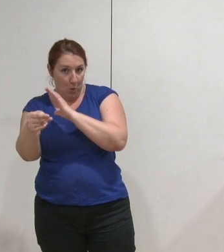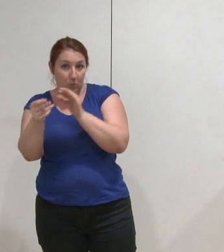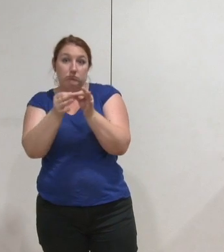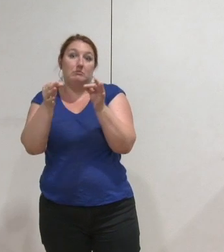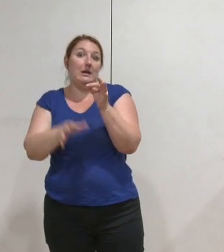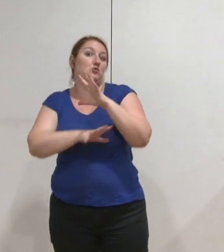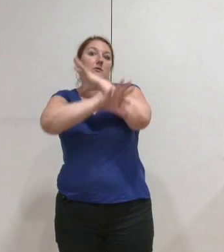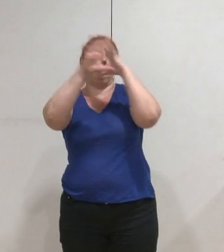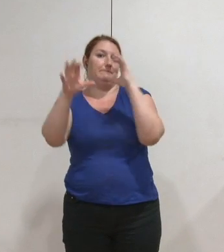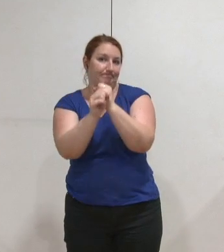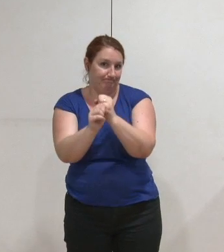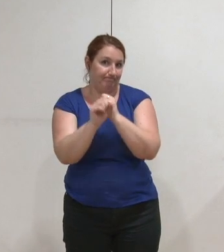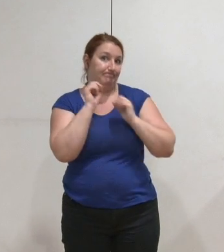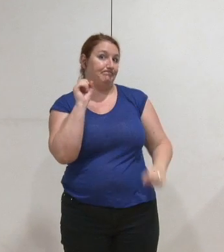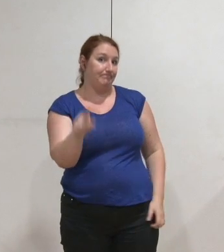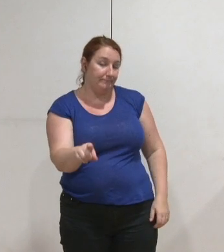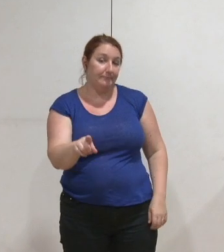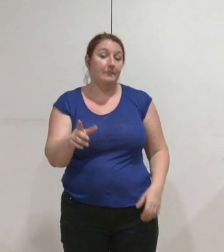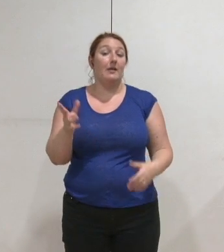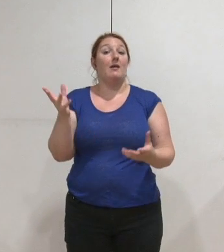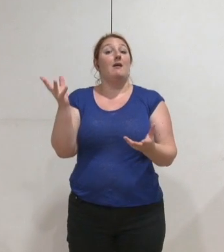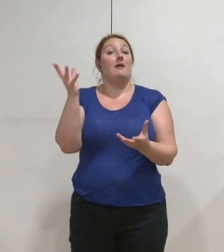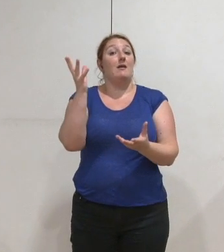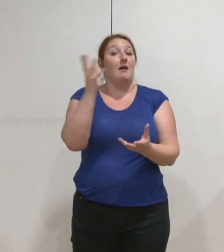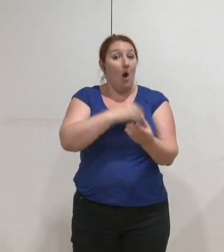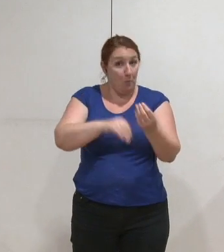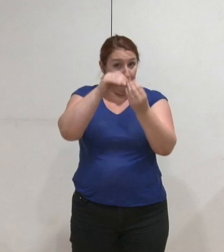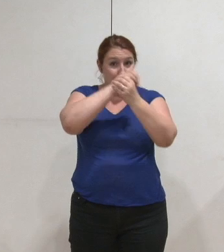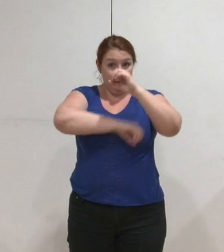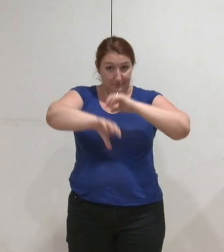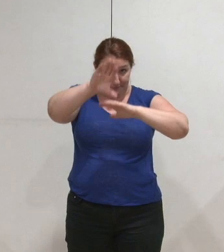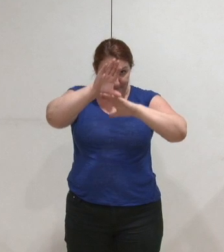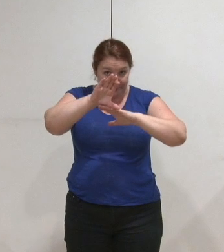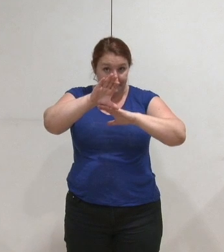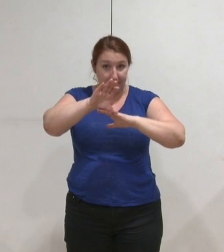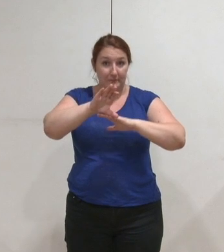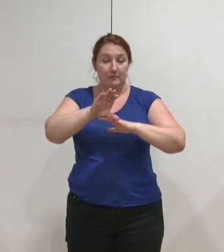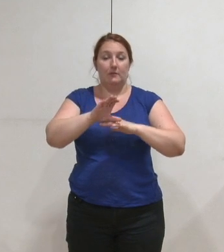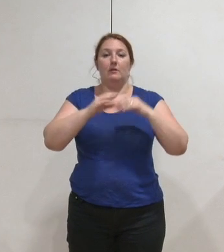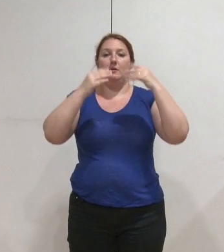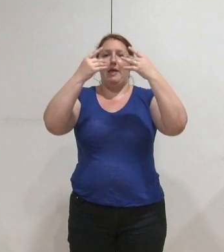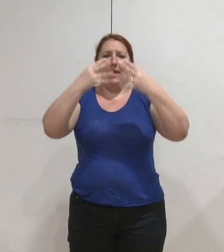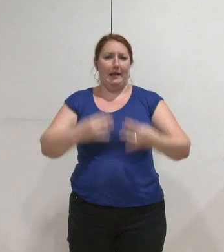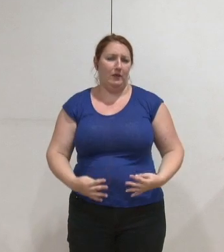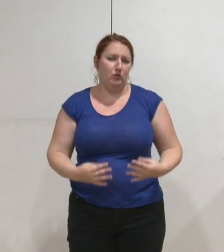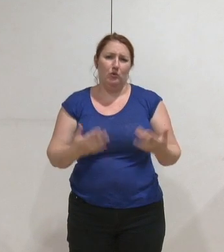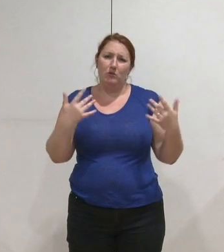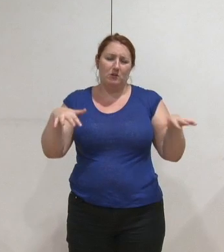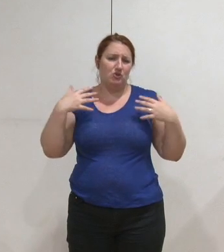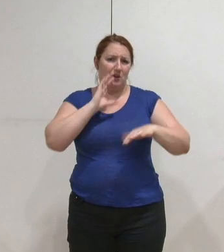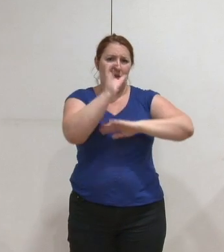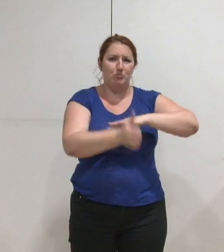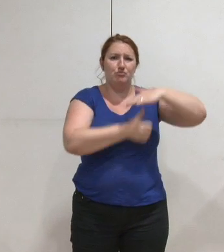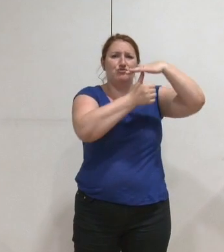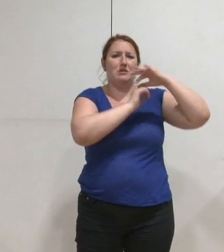ce résultat auquel il convient d'ajouter l'ensemble des écritures ayant eu lieu au budget principal